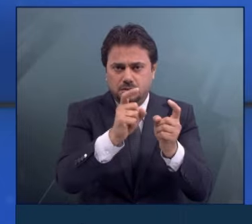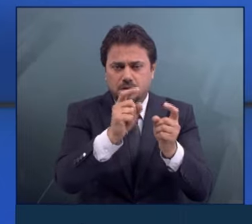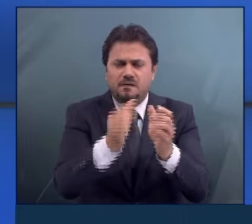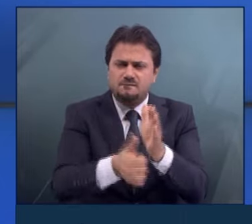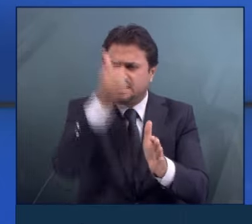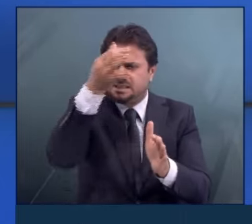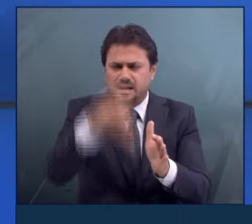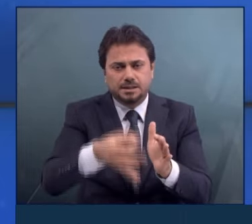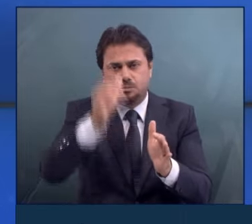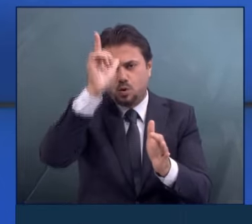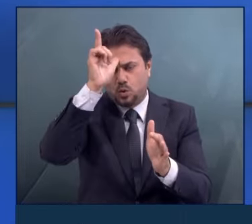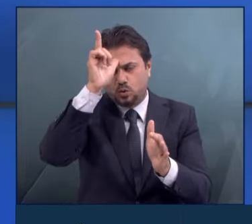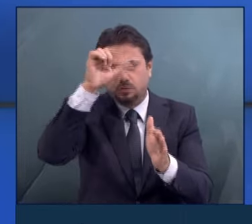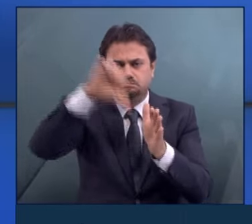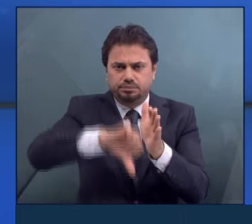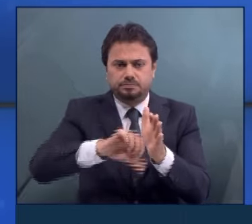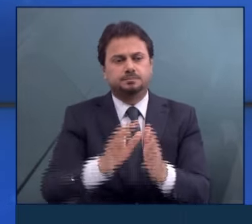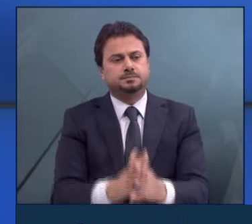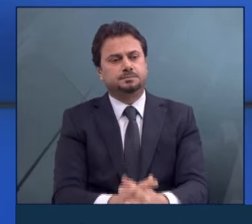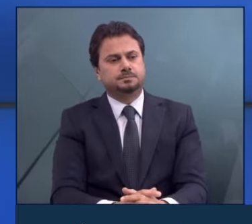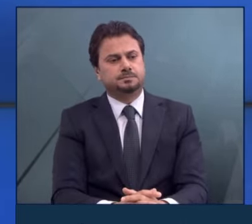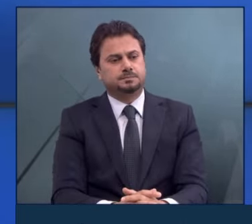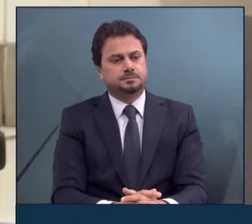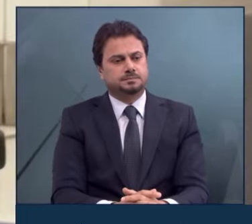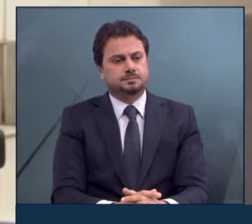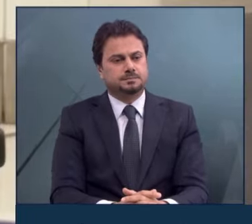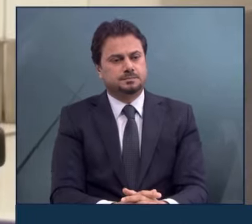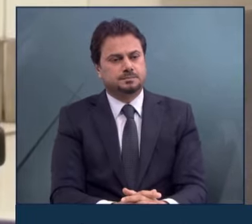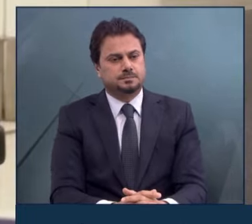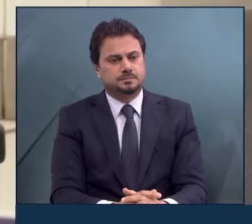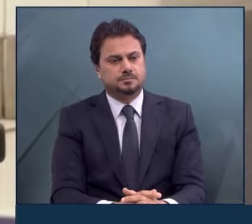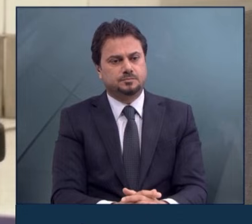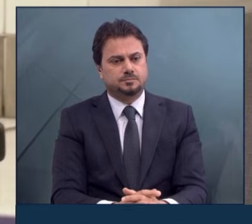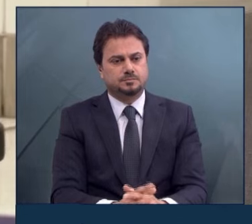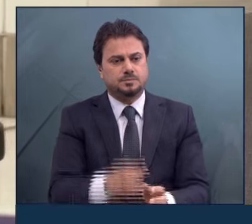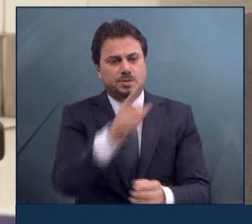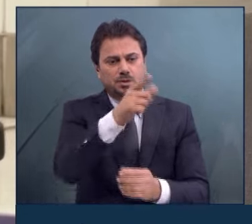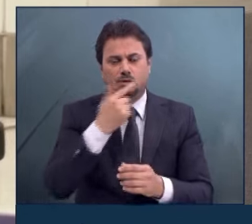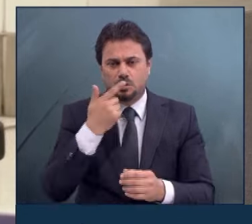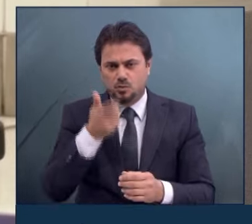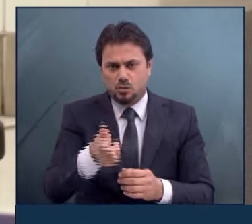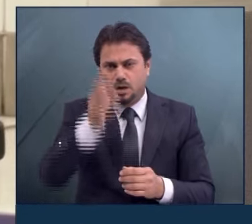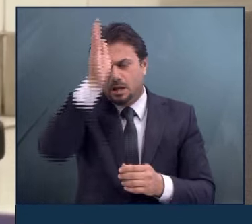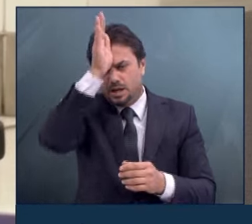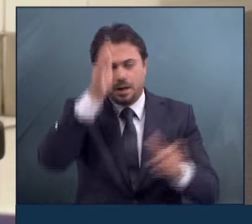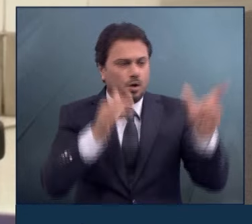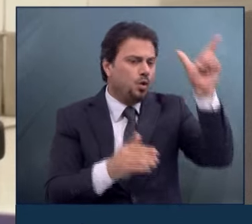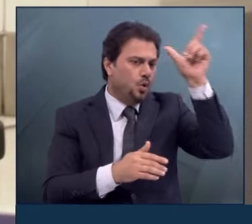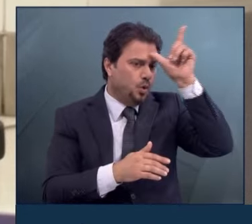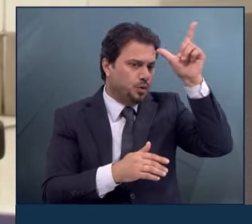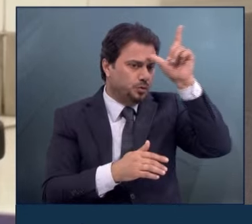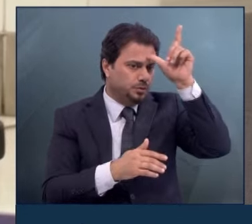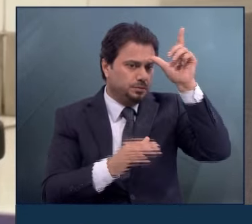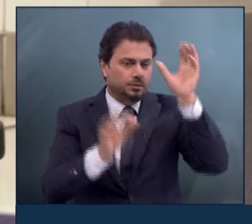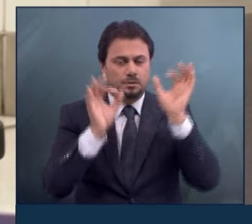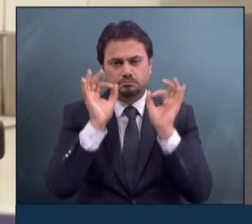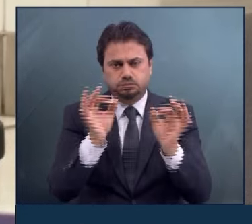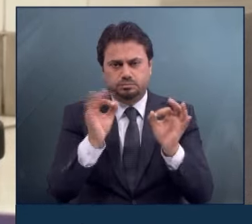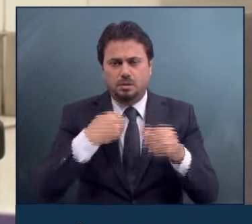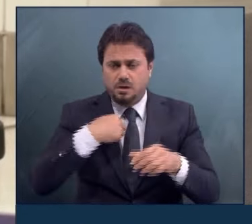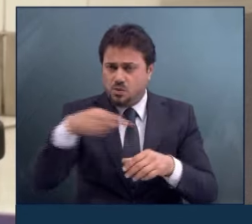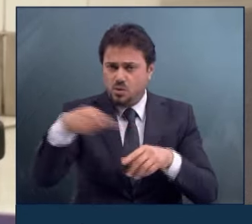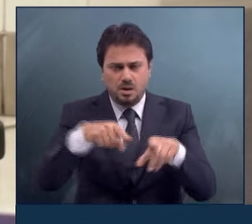العلامة الكاملة أمام الأردن. مباراة العراق والأردن مباراة بين فريقين